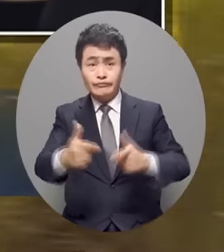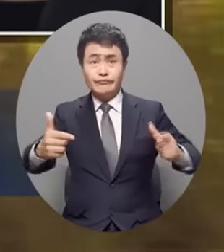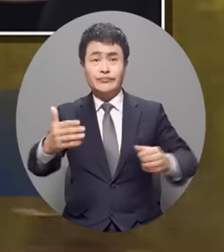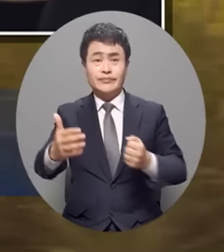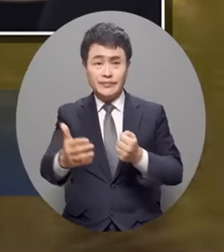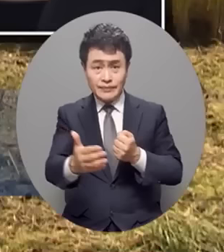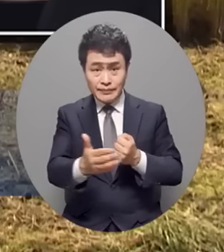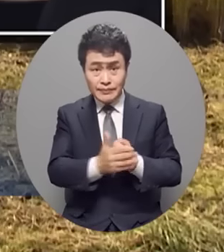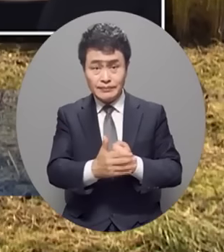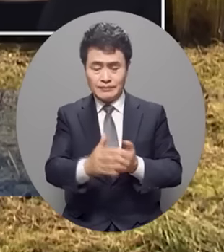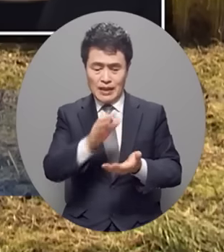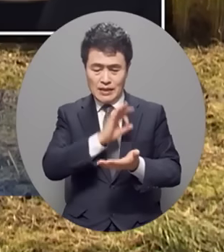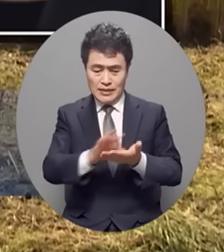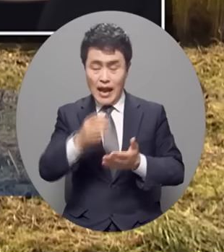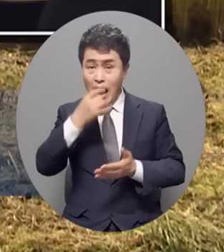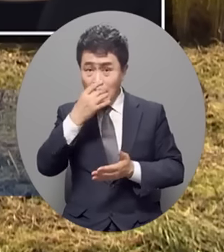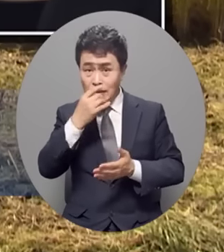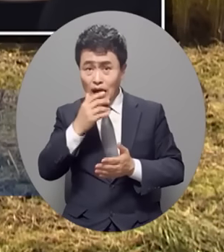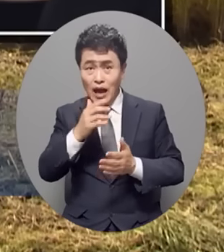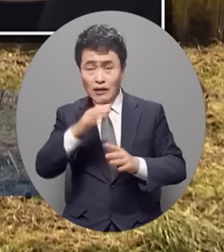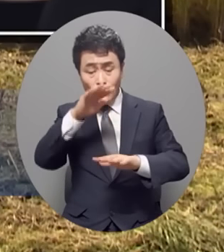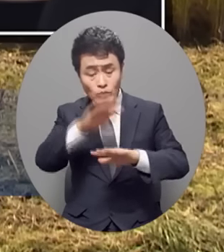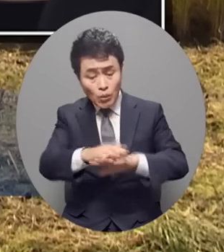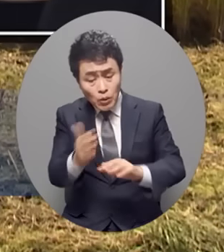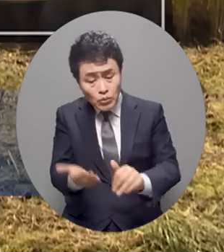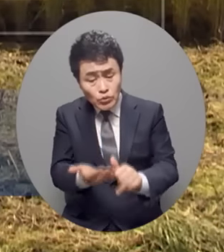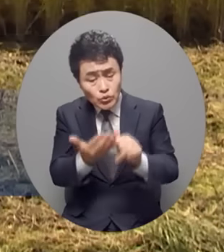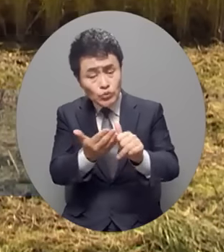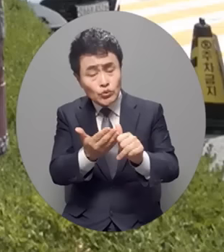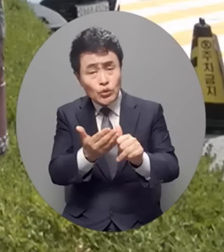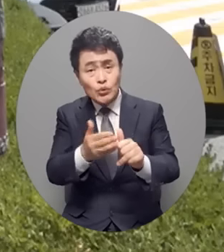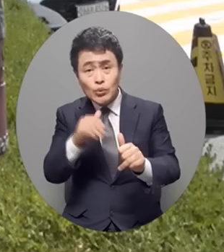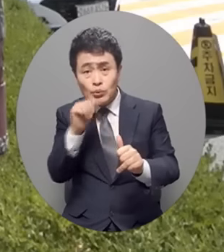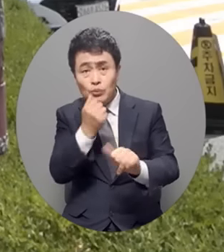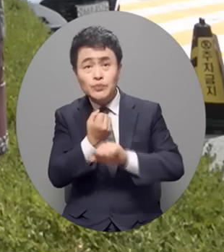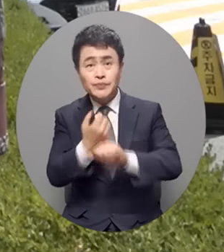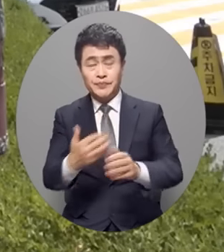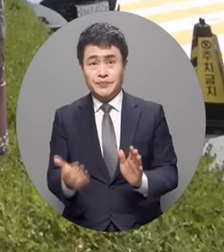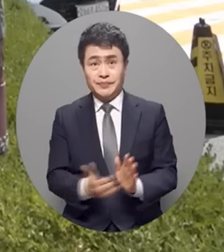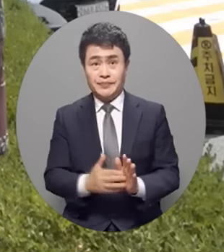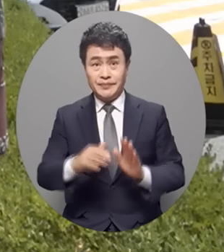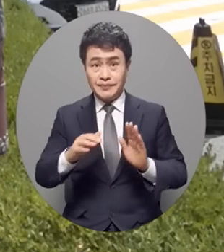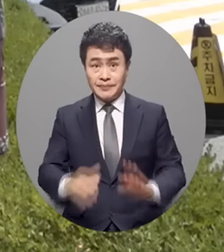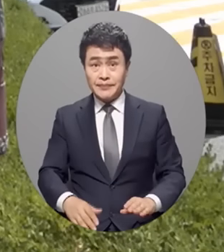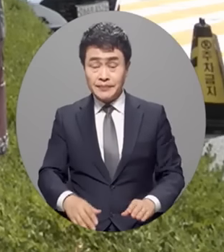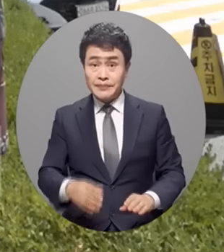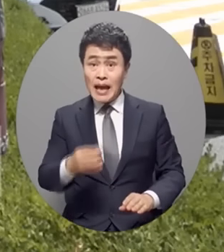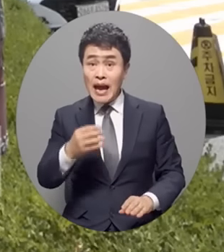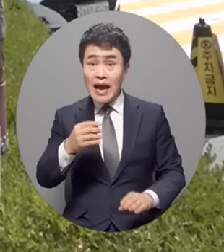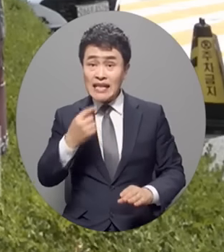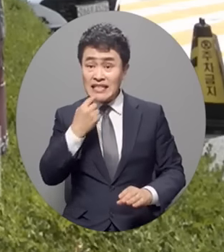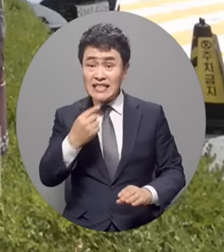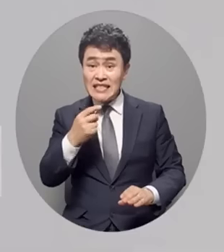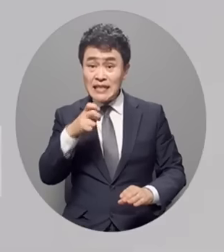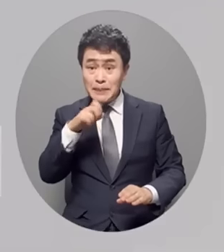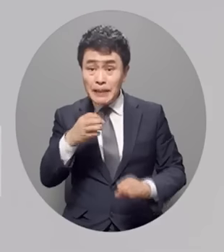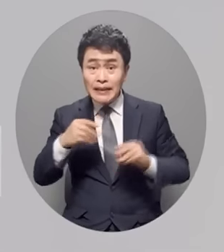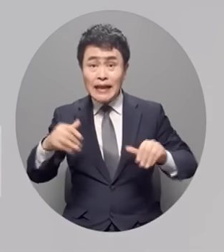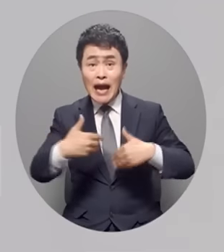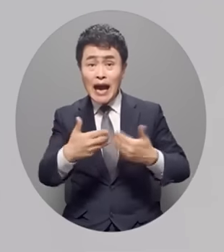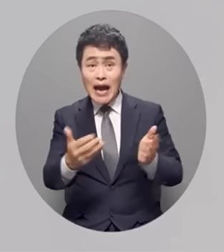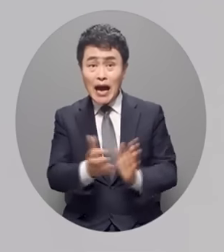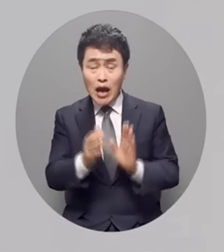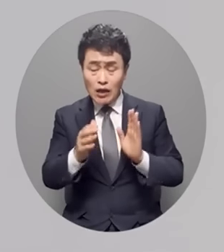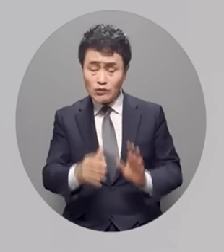때문에 가공용 쌀을 재배할 수 있도록 농가들에게 유도를 하는 거죠. 다만 밀가루에 비해 가루쌀 원가가 두세